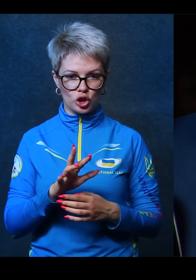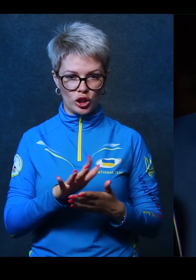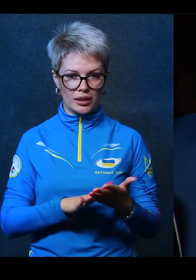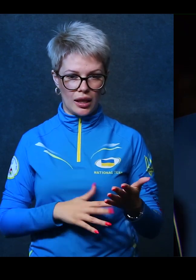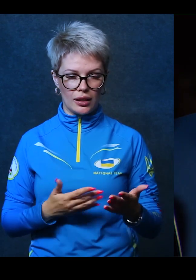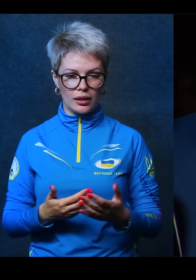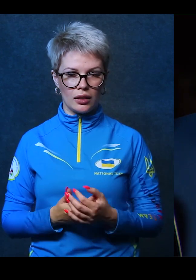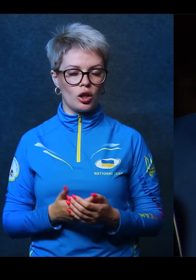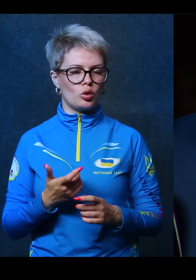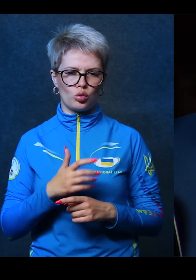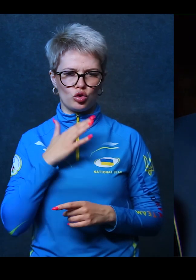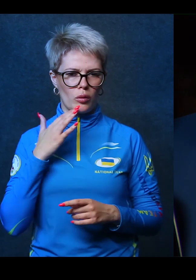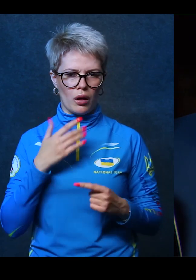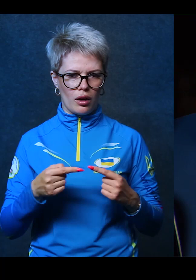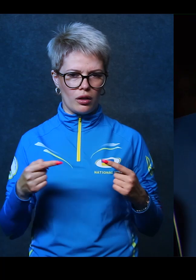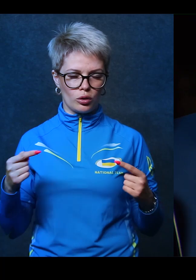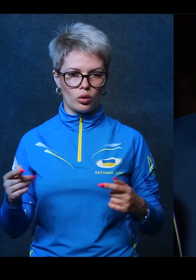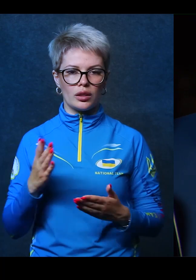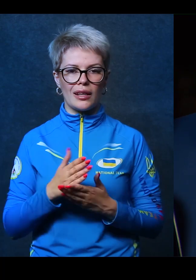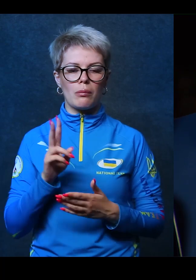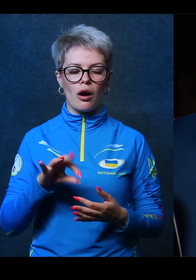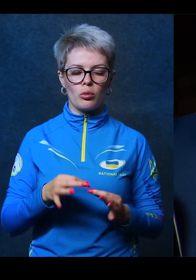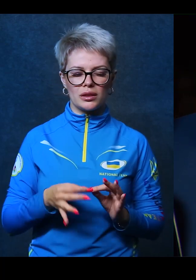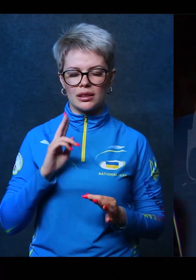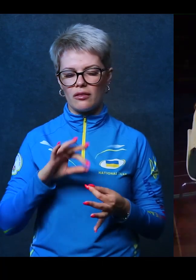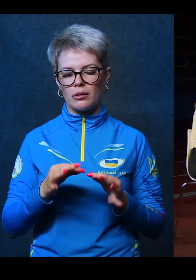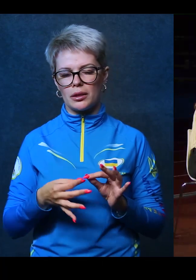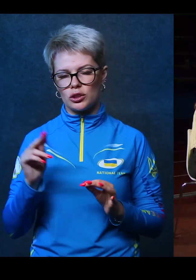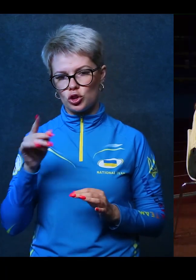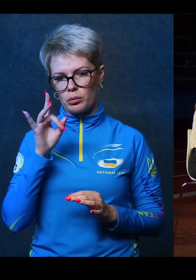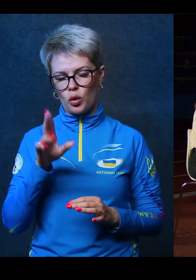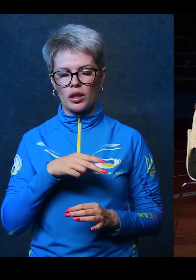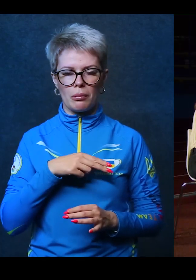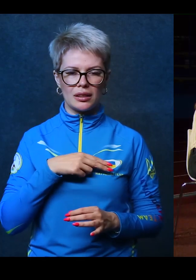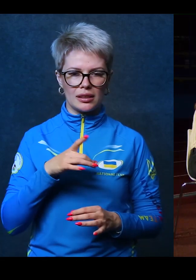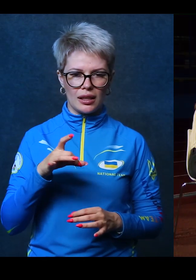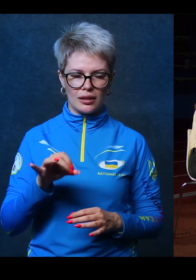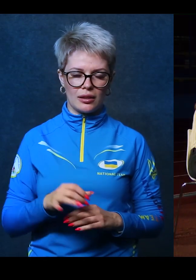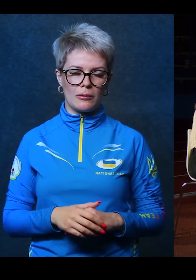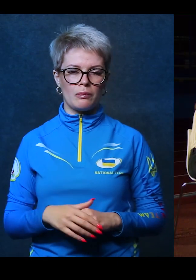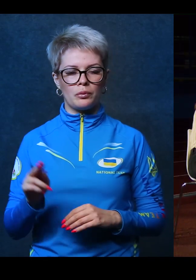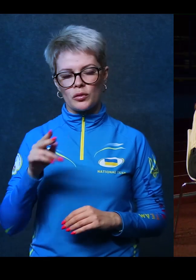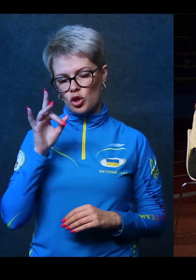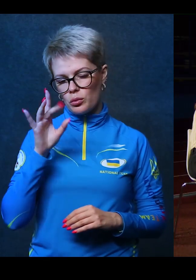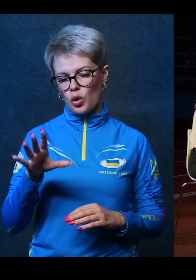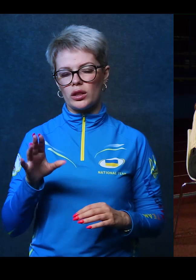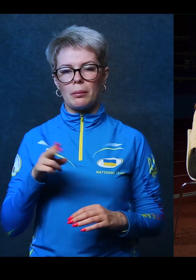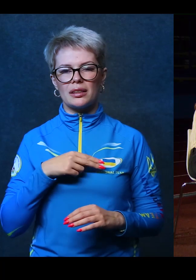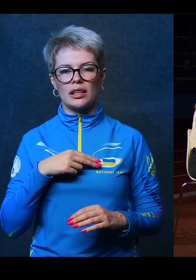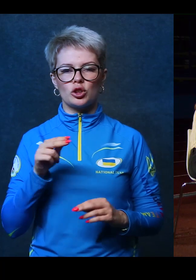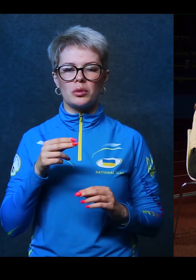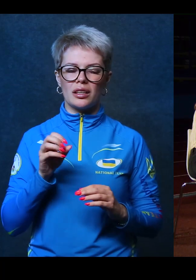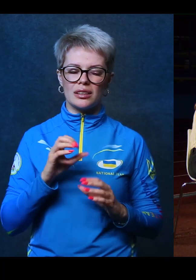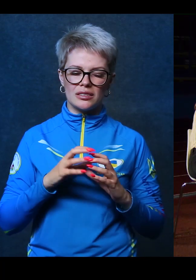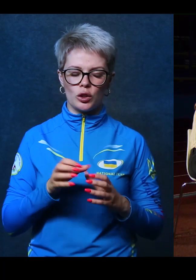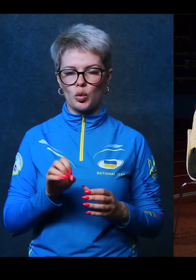далі? Повір себе, так. Дуже багато. Дуже багато. Є паралімпійські, дефлімпійські чемпіони, призери. Чемпіони-призери чемпіонатів Європи,